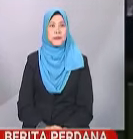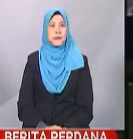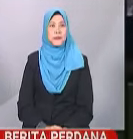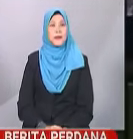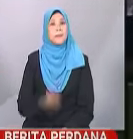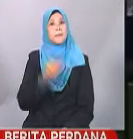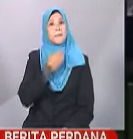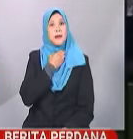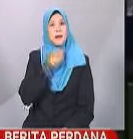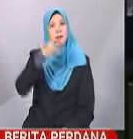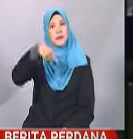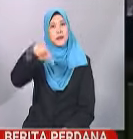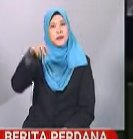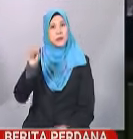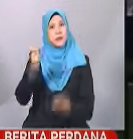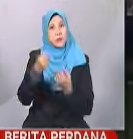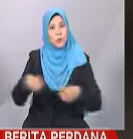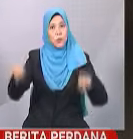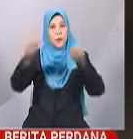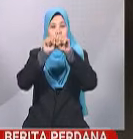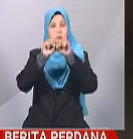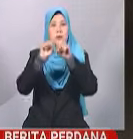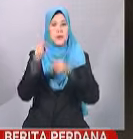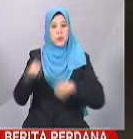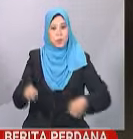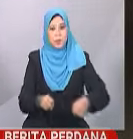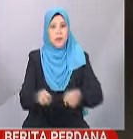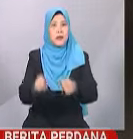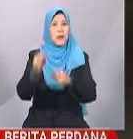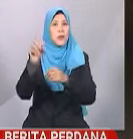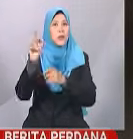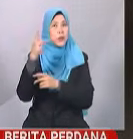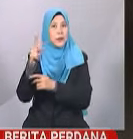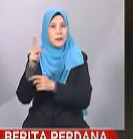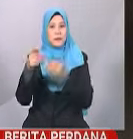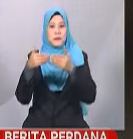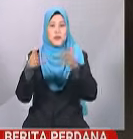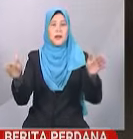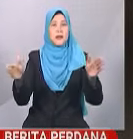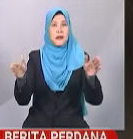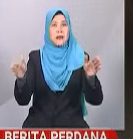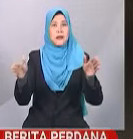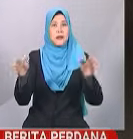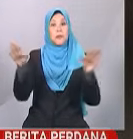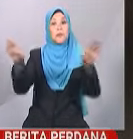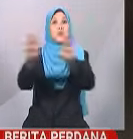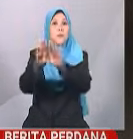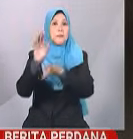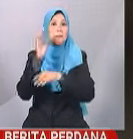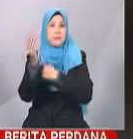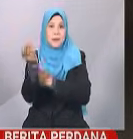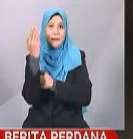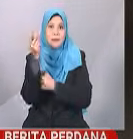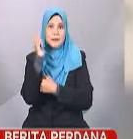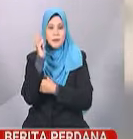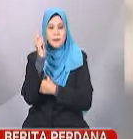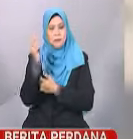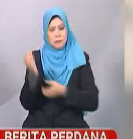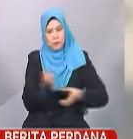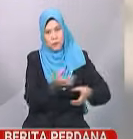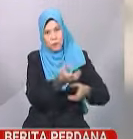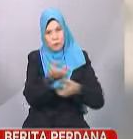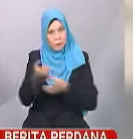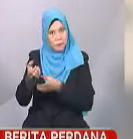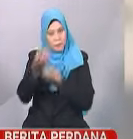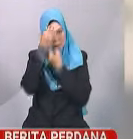Dan di Perak, PPS Surau Sungai Kuning di Selama yang dibuka malam tadi ditutup pagi tadi. Menurut jurucakap bomba dan penyelamat